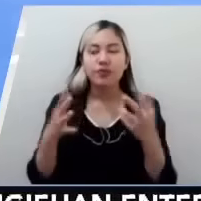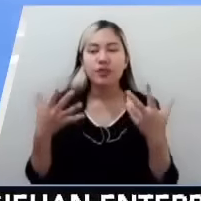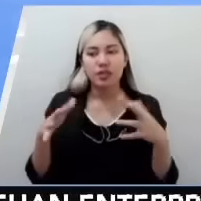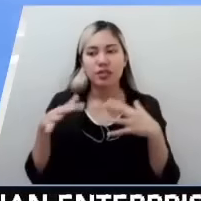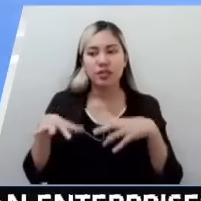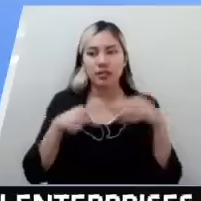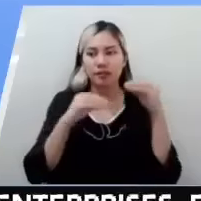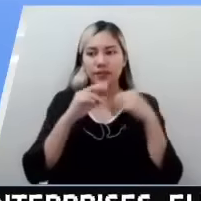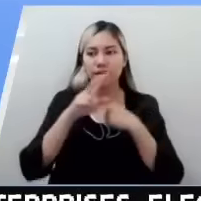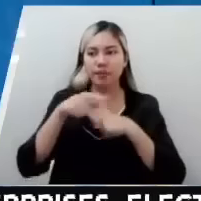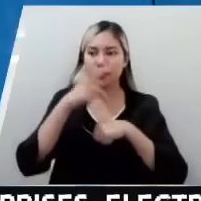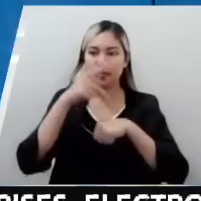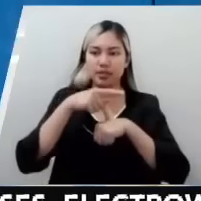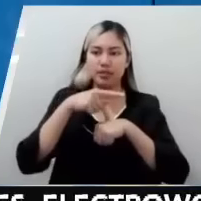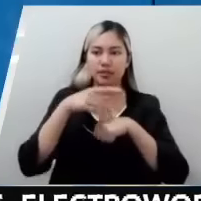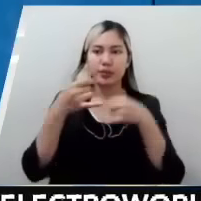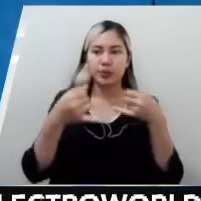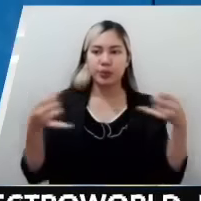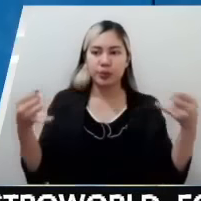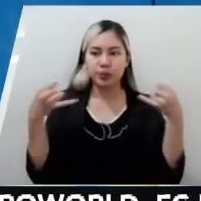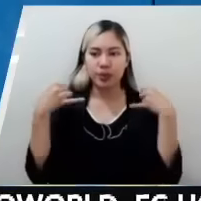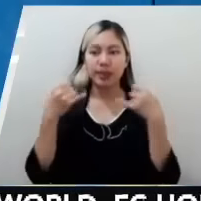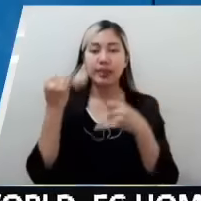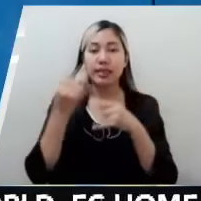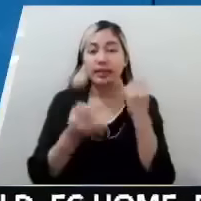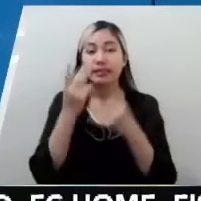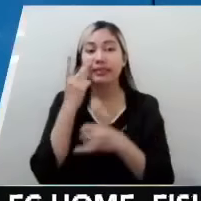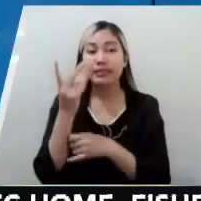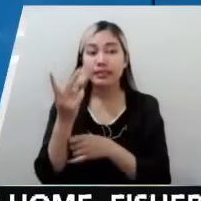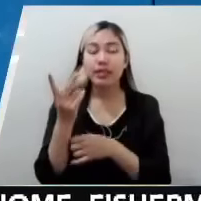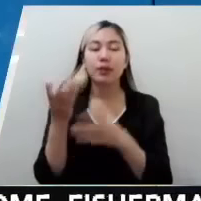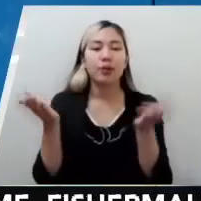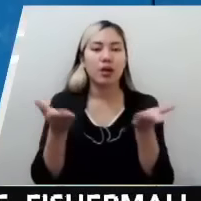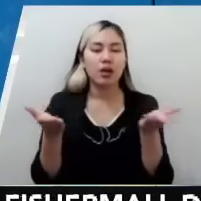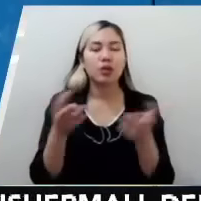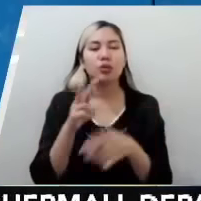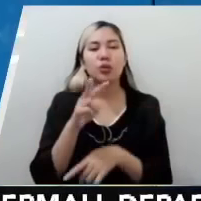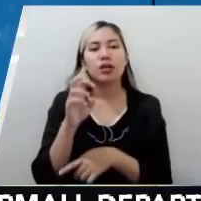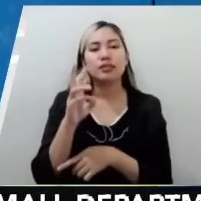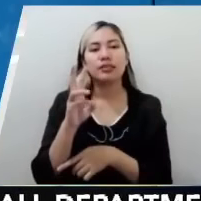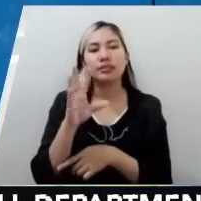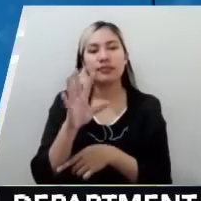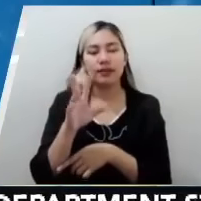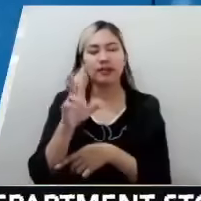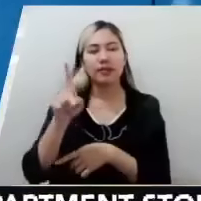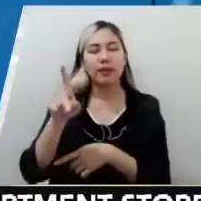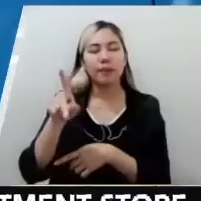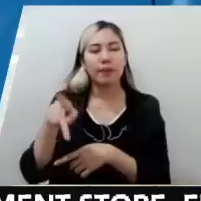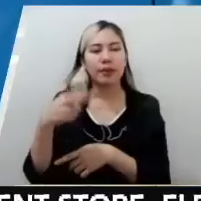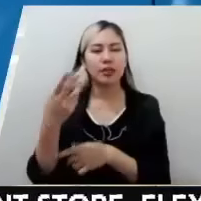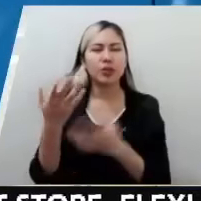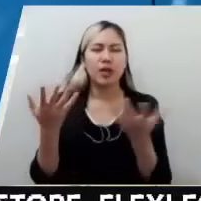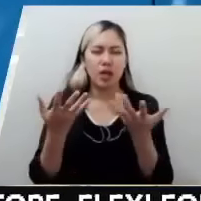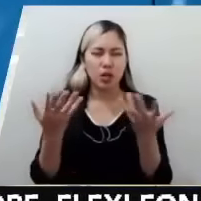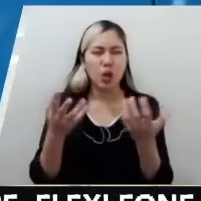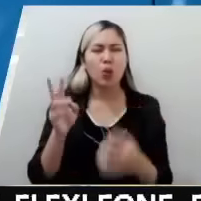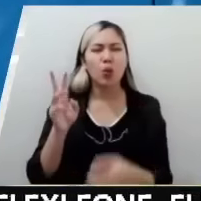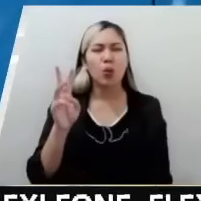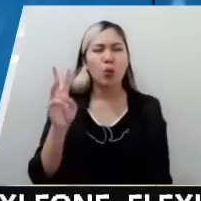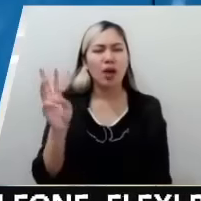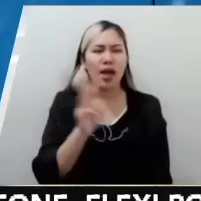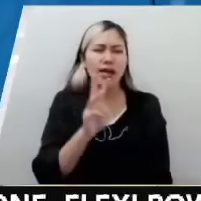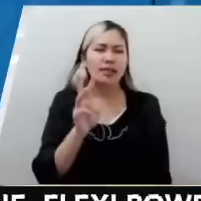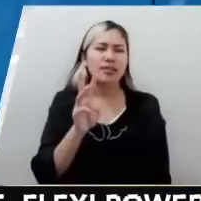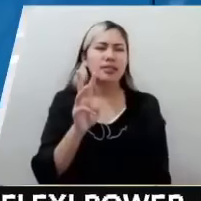of responsibility huling namataan ng pag-asa ang mata ng bagyo 265 km West Northwest ng lawag Ilocos Norte